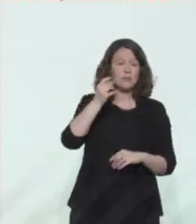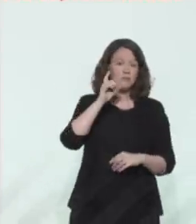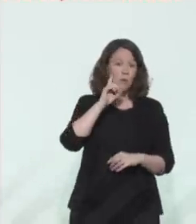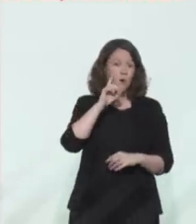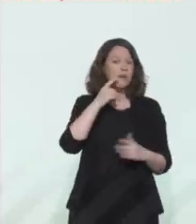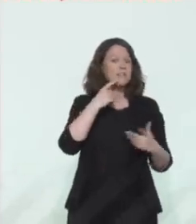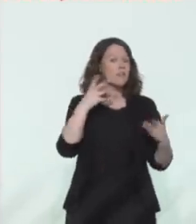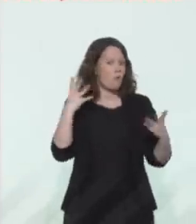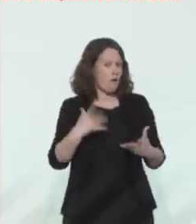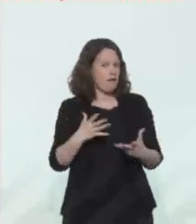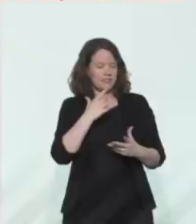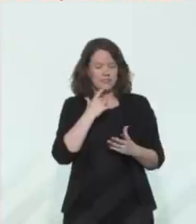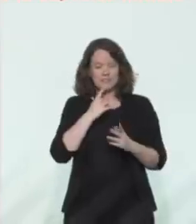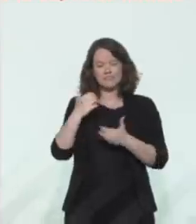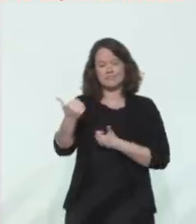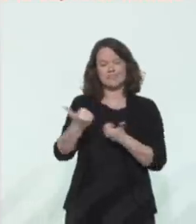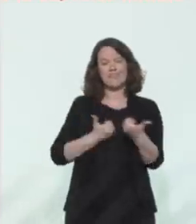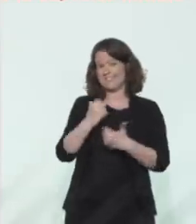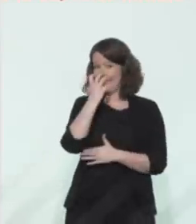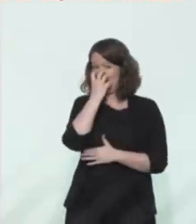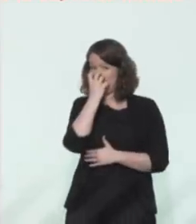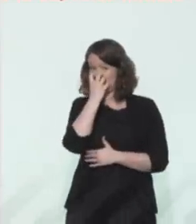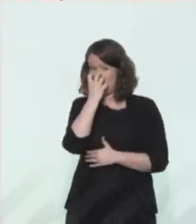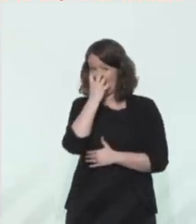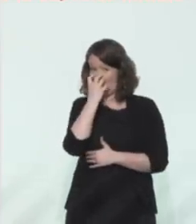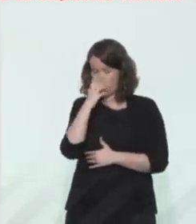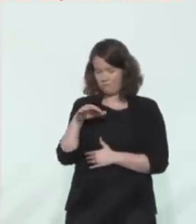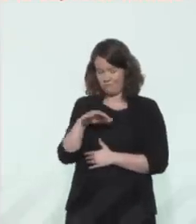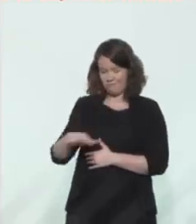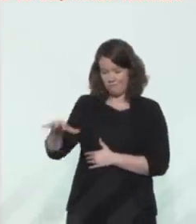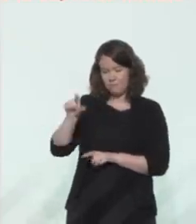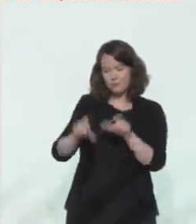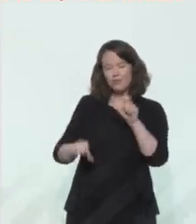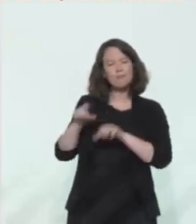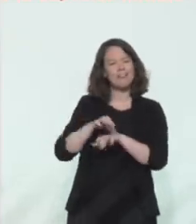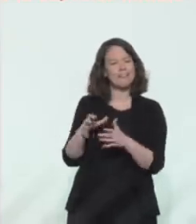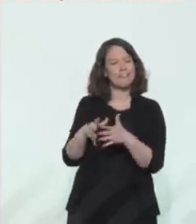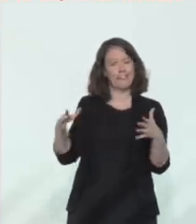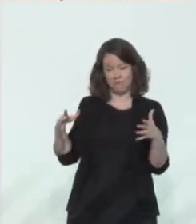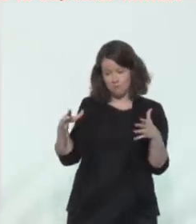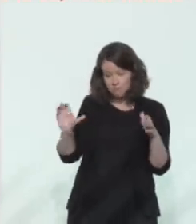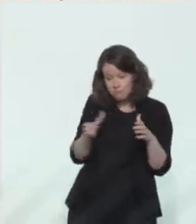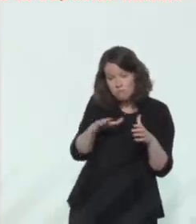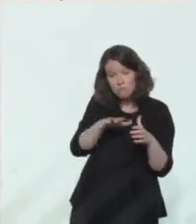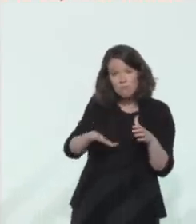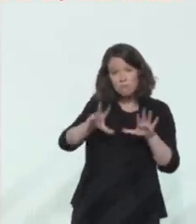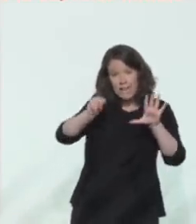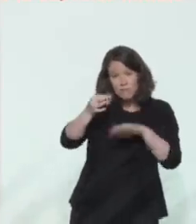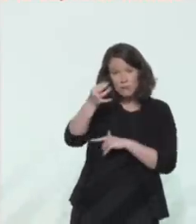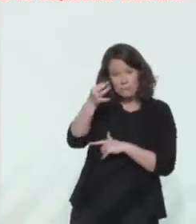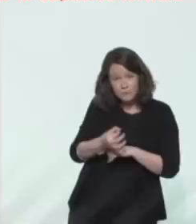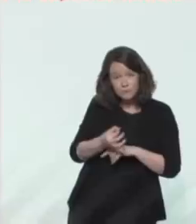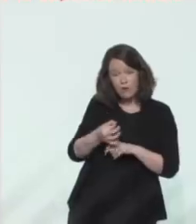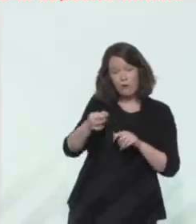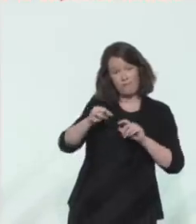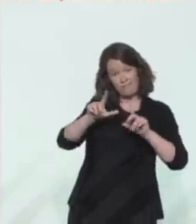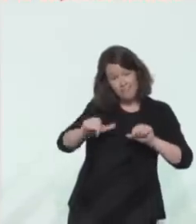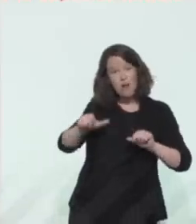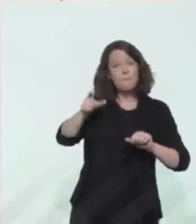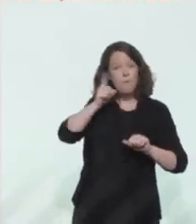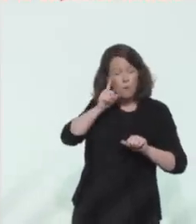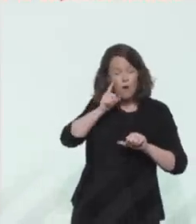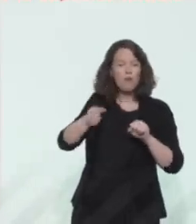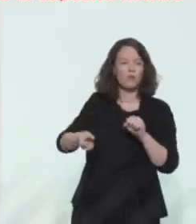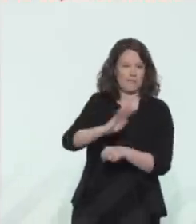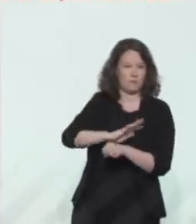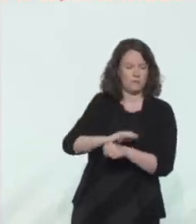lits de réanimation y sont occupés par des malades atteints du coronavirus. Lorsque les territoires apparaissent en